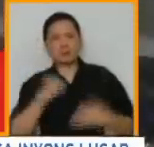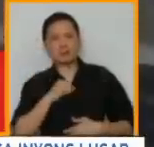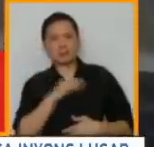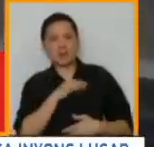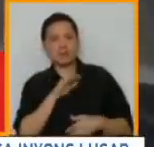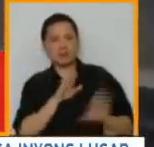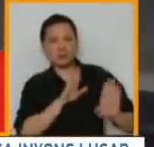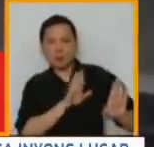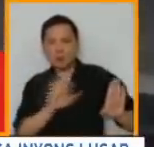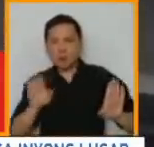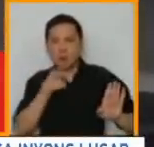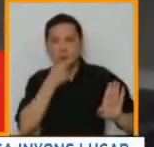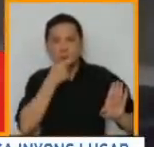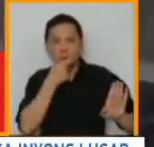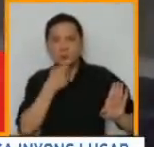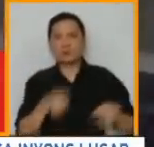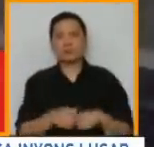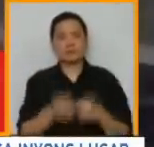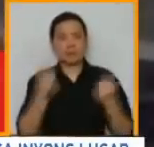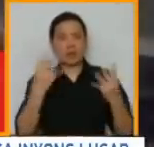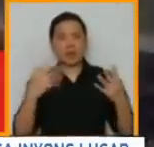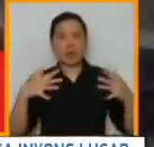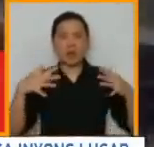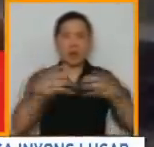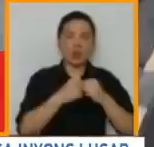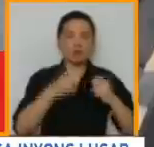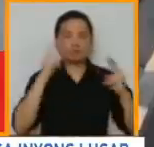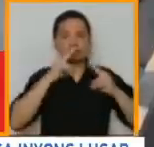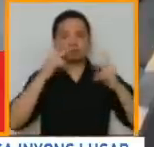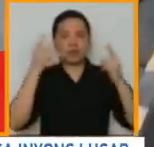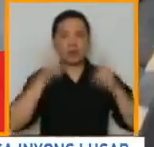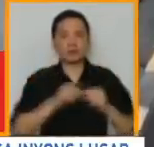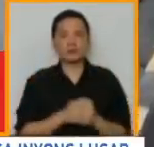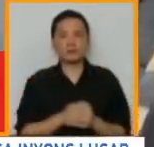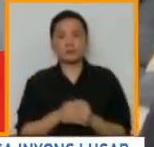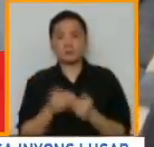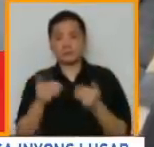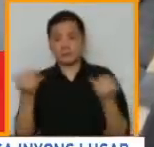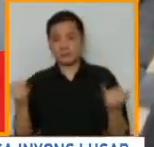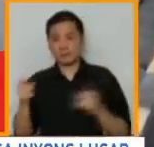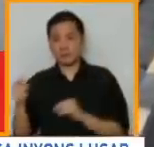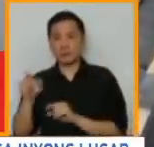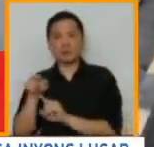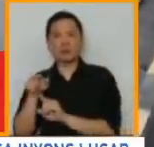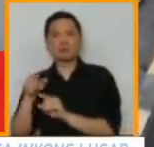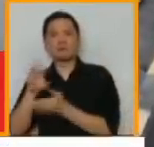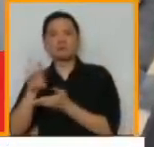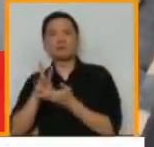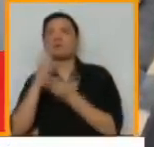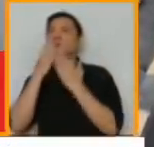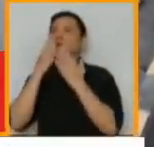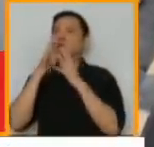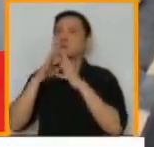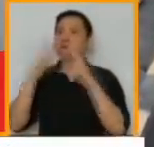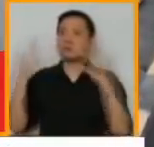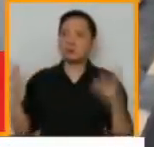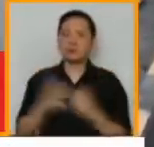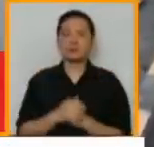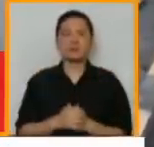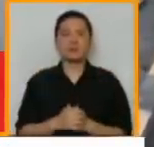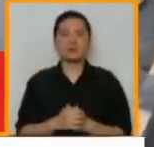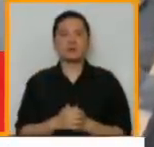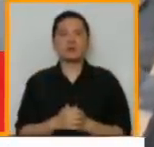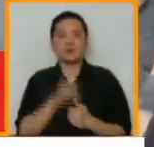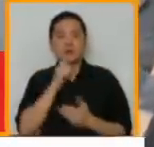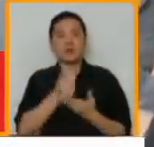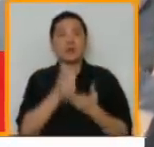aksidente. Ang lokal na pamahala ng Quezon City nagpasalamat sa MMDA sa ganitong hakba. Malaking tulong daw lalo na sa mga ambulansya na kailangan pumunta